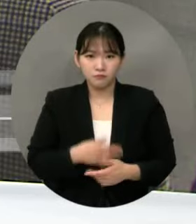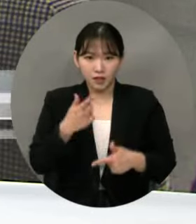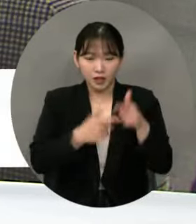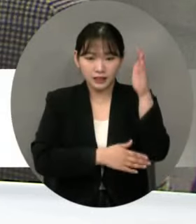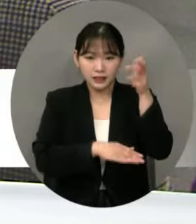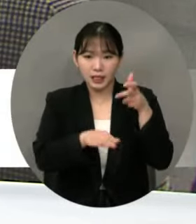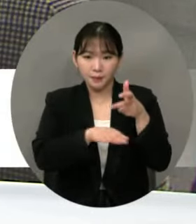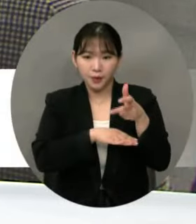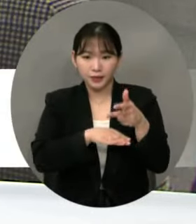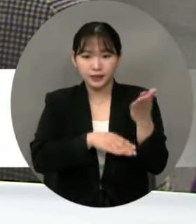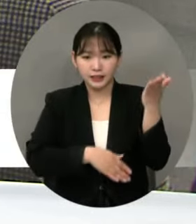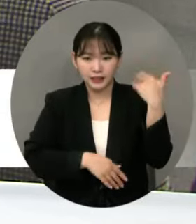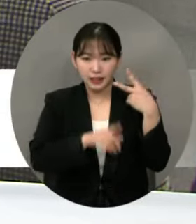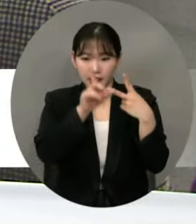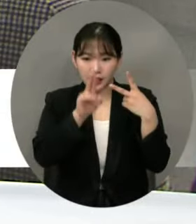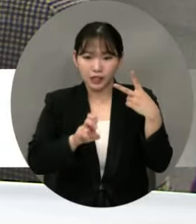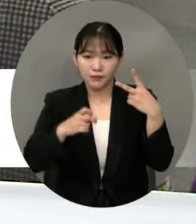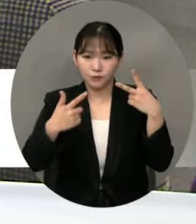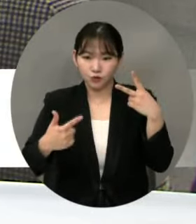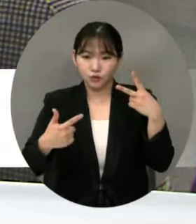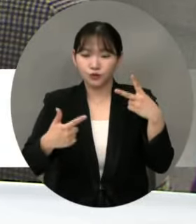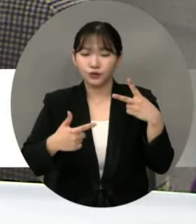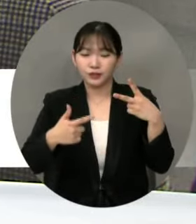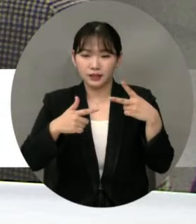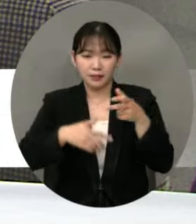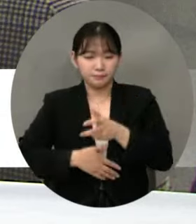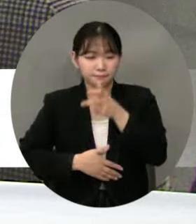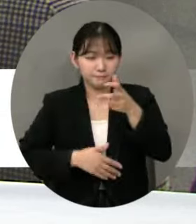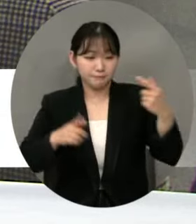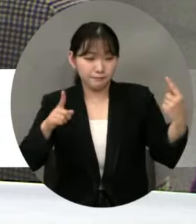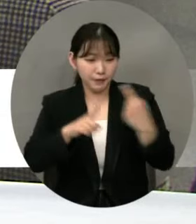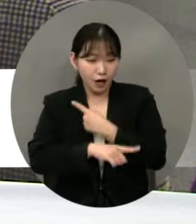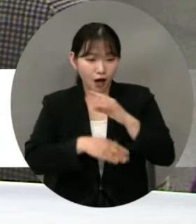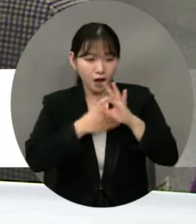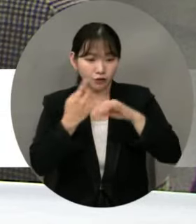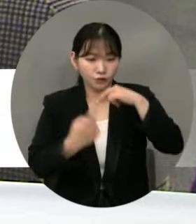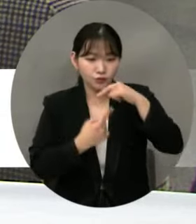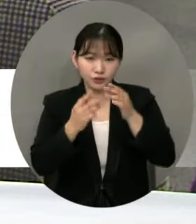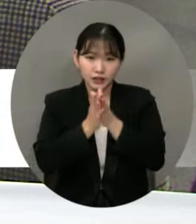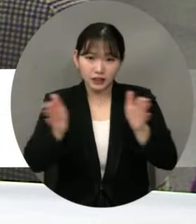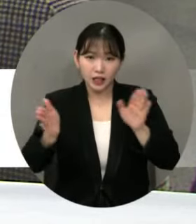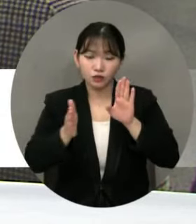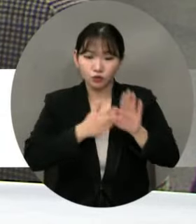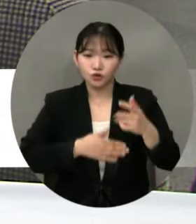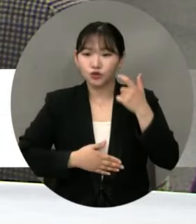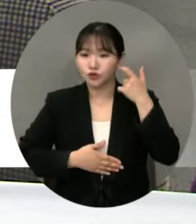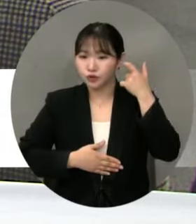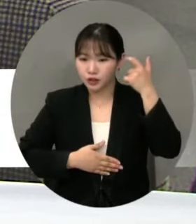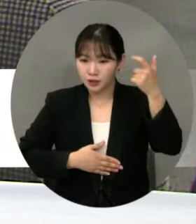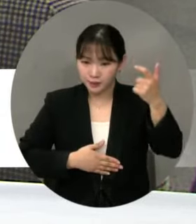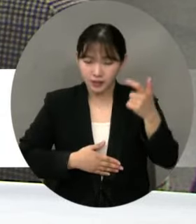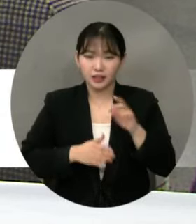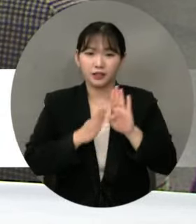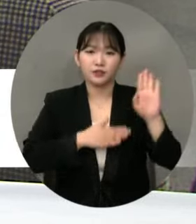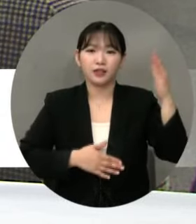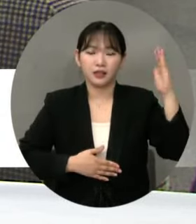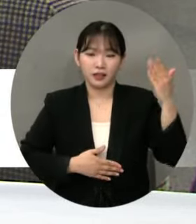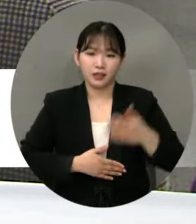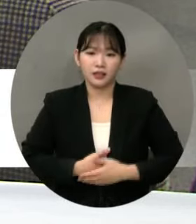목포 시내버스가 지난 2월 26일 전면 개편 시범 운행을 시작한 뒤 60여일에 이르고